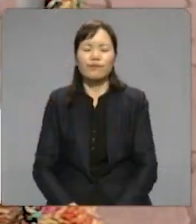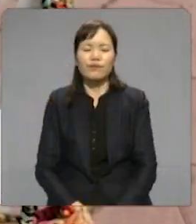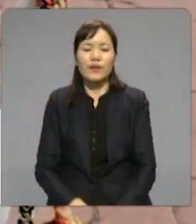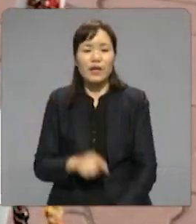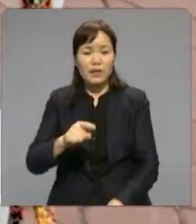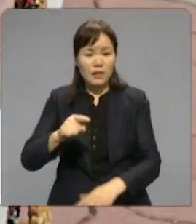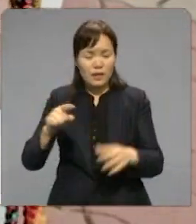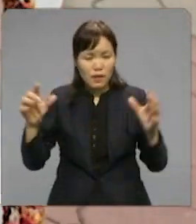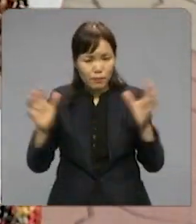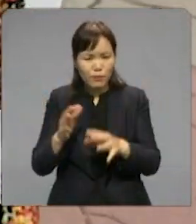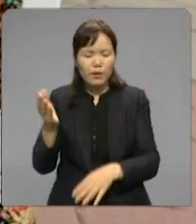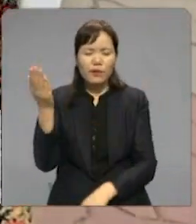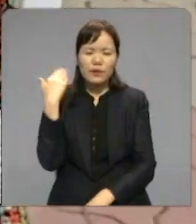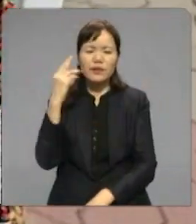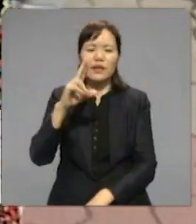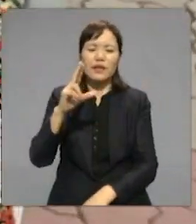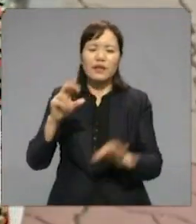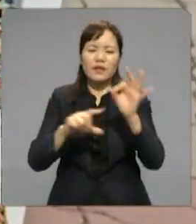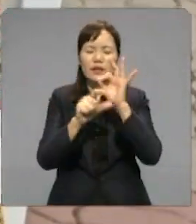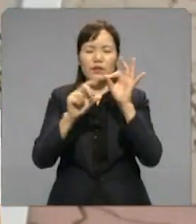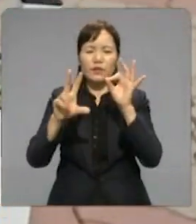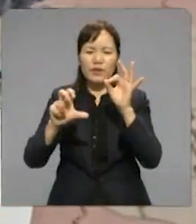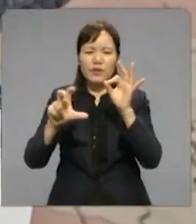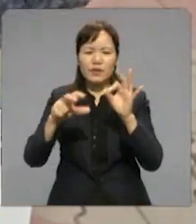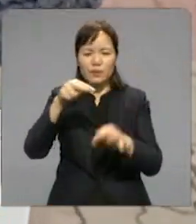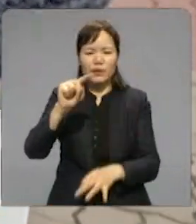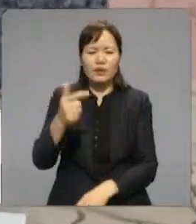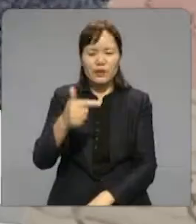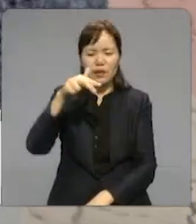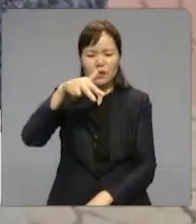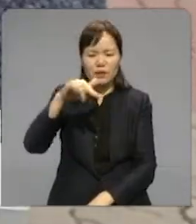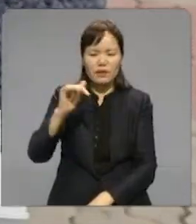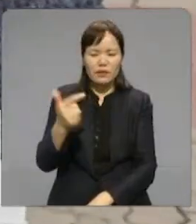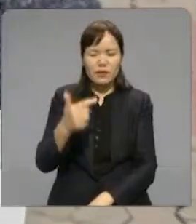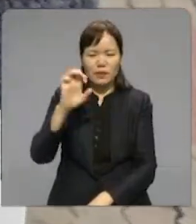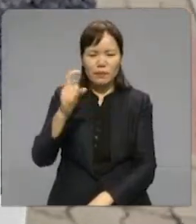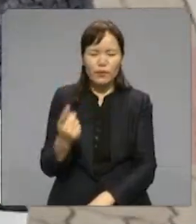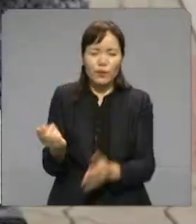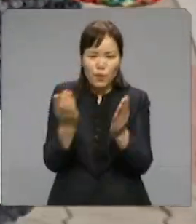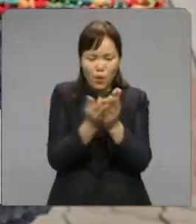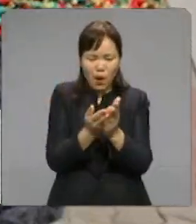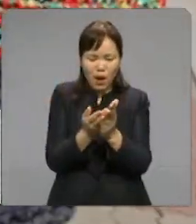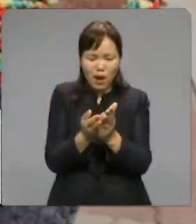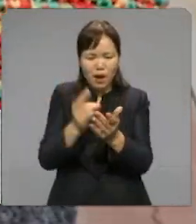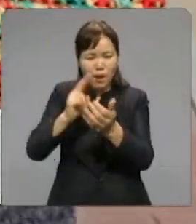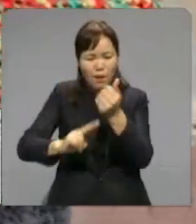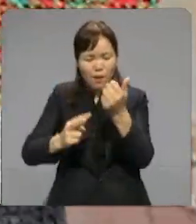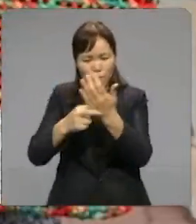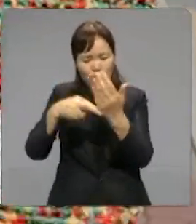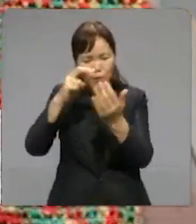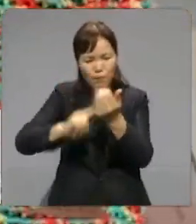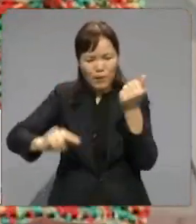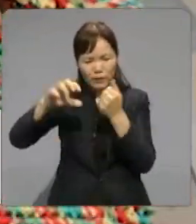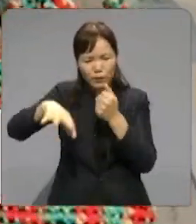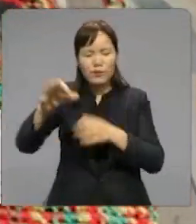이 모임이 지난달 25일 선진포항 여객선 매표소 옆에서 바자회를